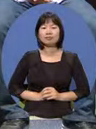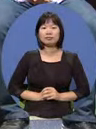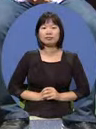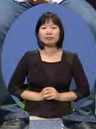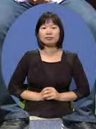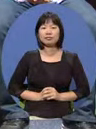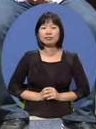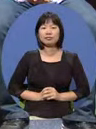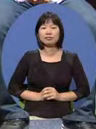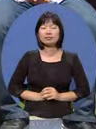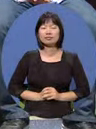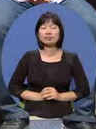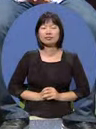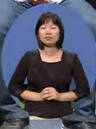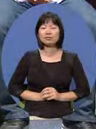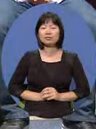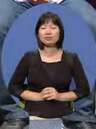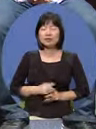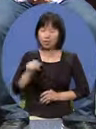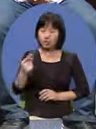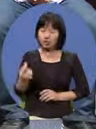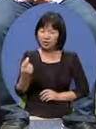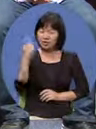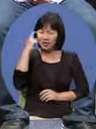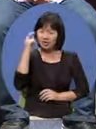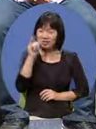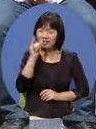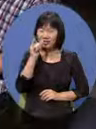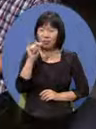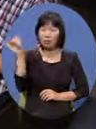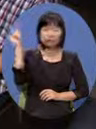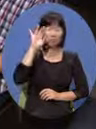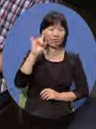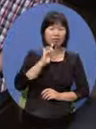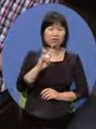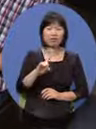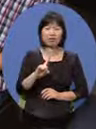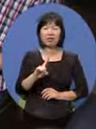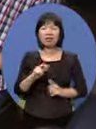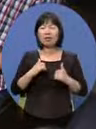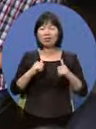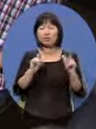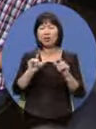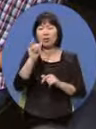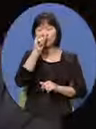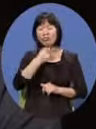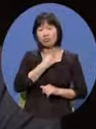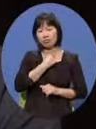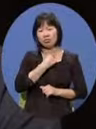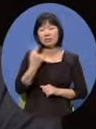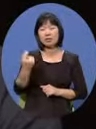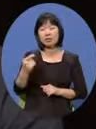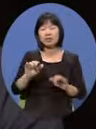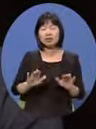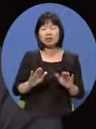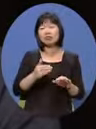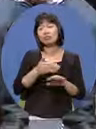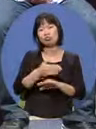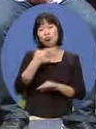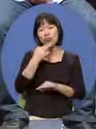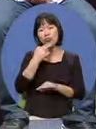촛불도 좀 켜놔고. 그런 생각도 해봤어 네가? 진짜 의외다. 열심히 살고 싶거든 행복하게. 지금도